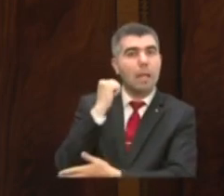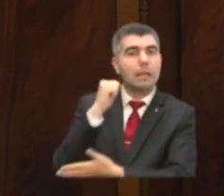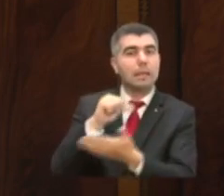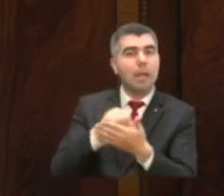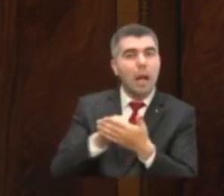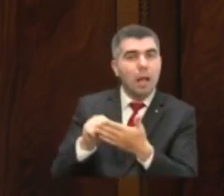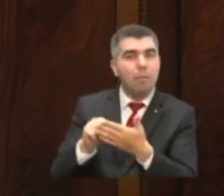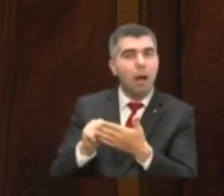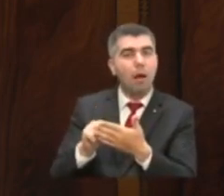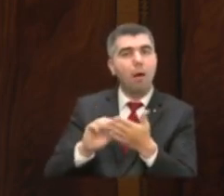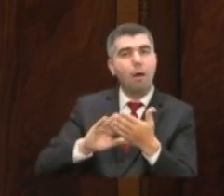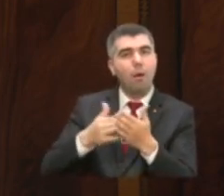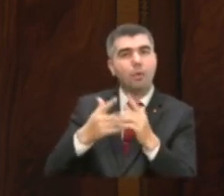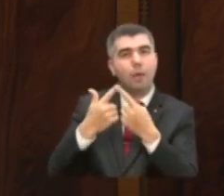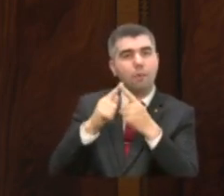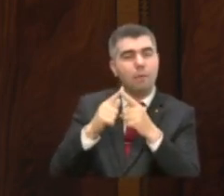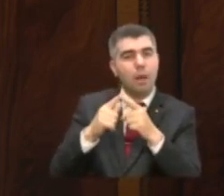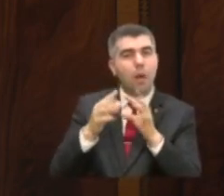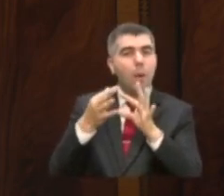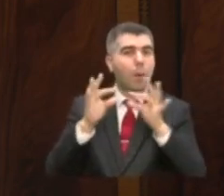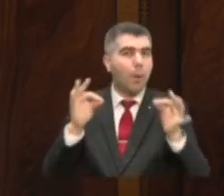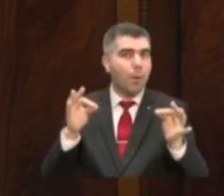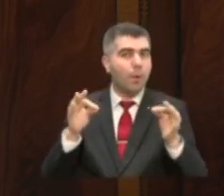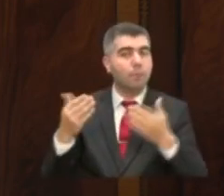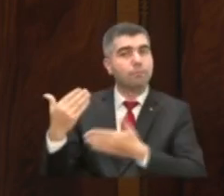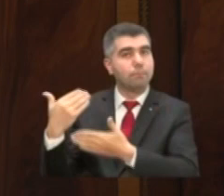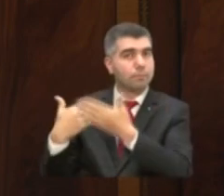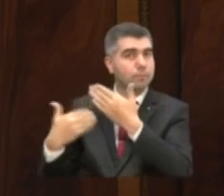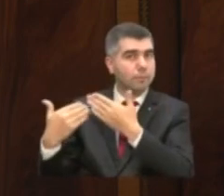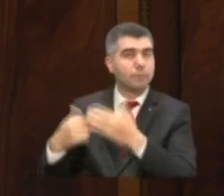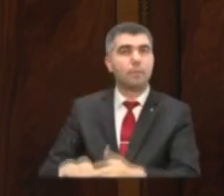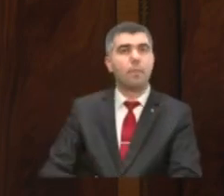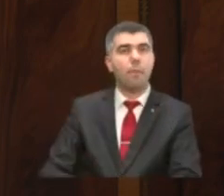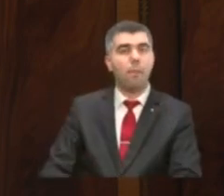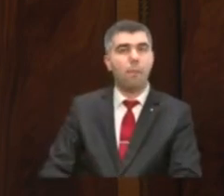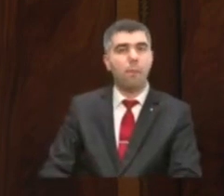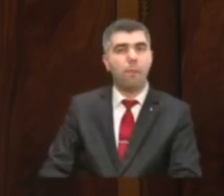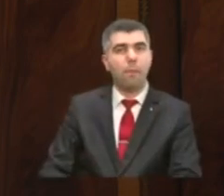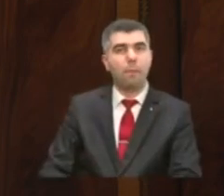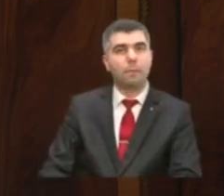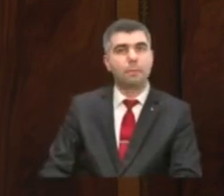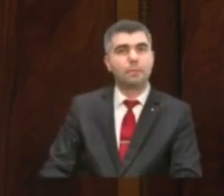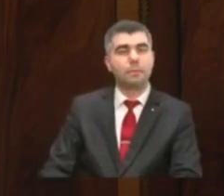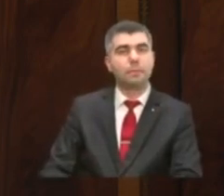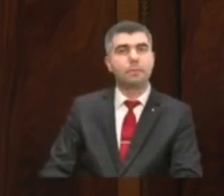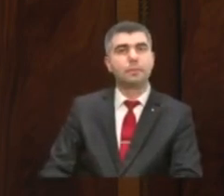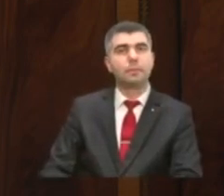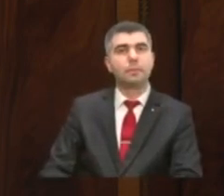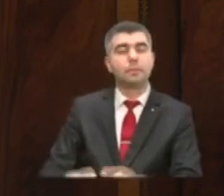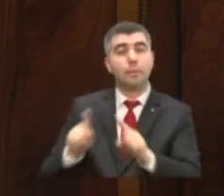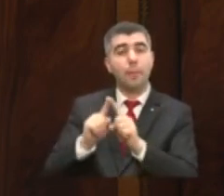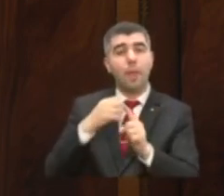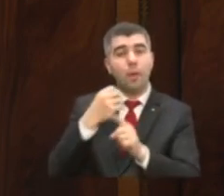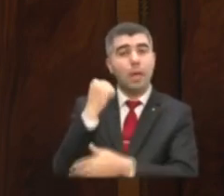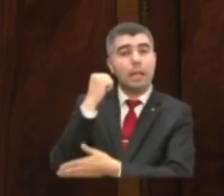عليه ودرنا كاع درنا مرصد تقليص أجل الأداء، تصفية دين